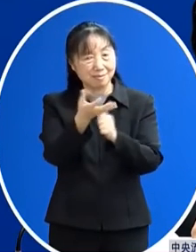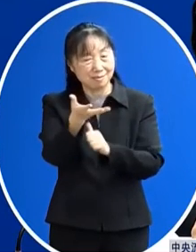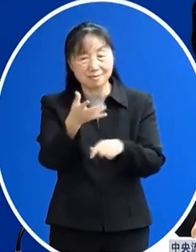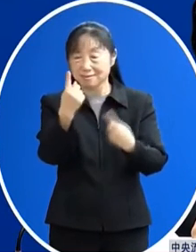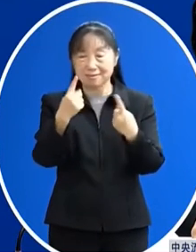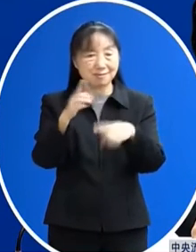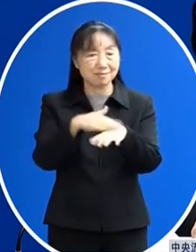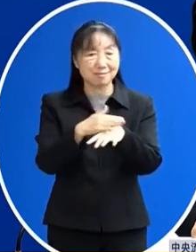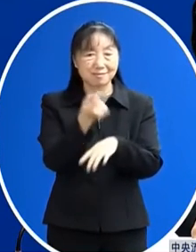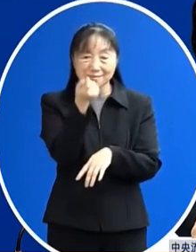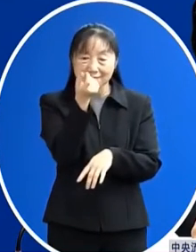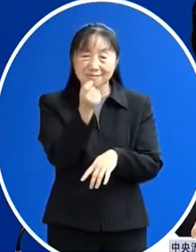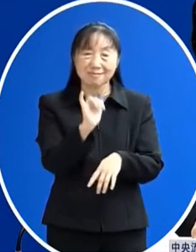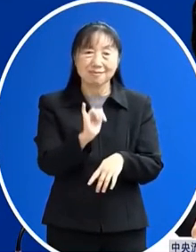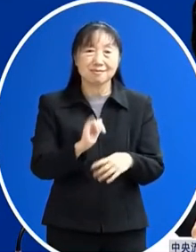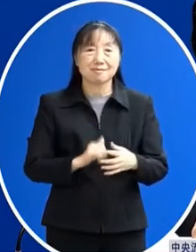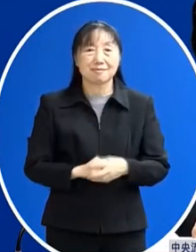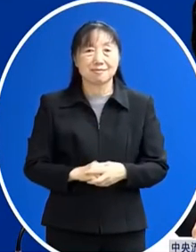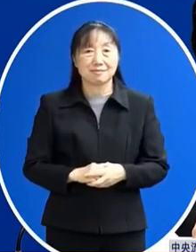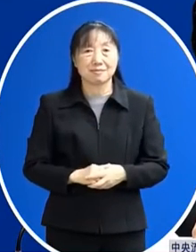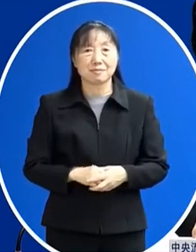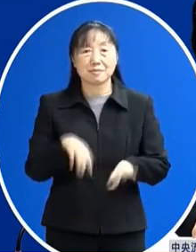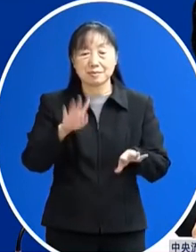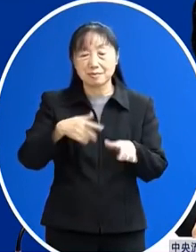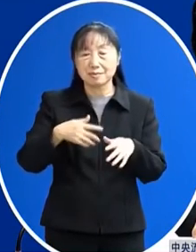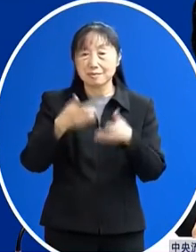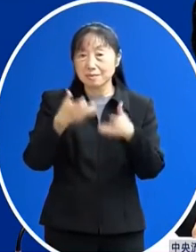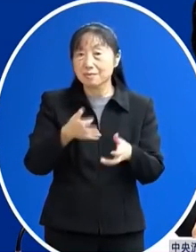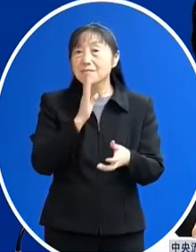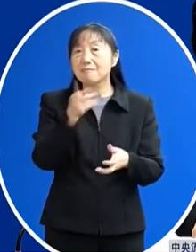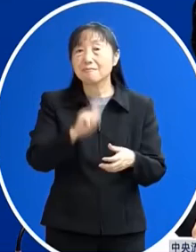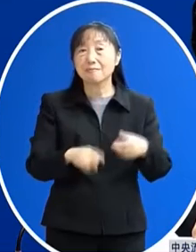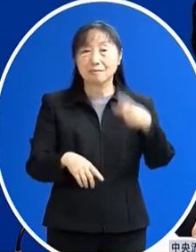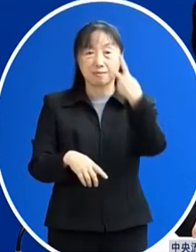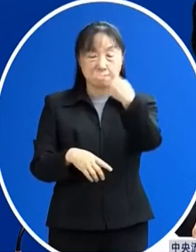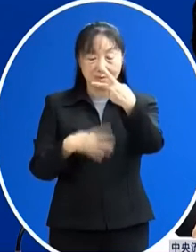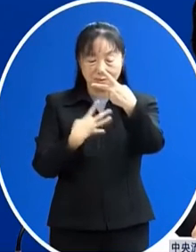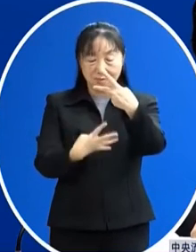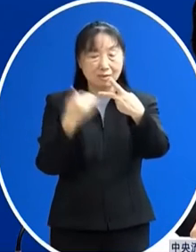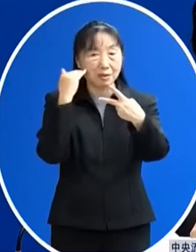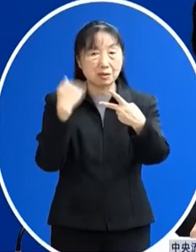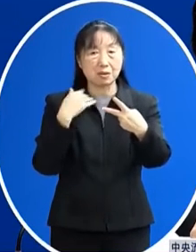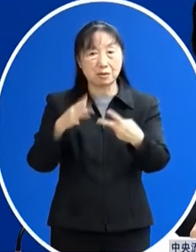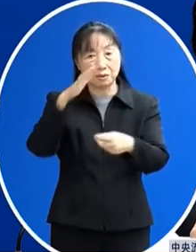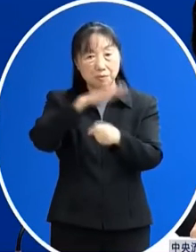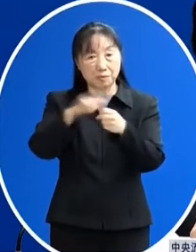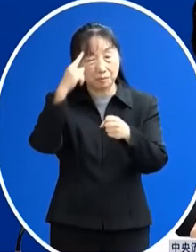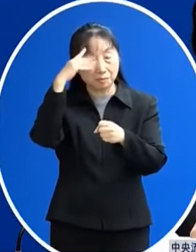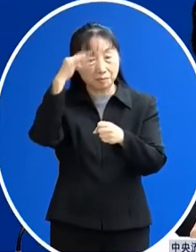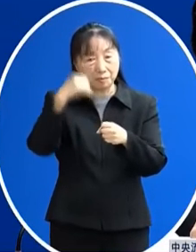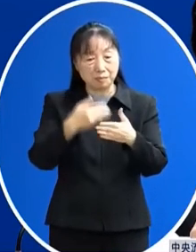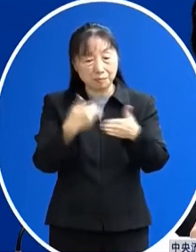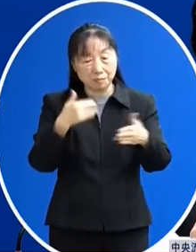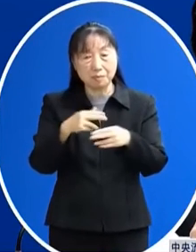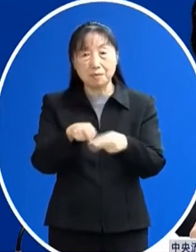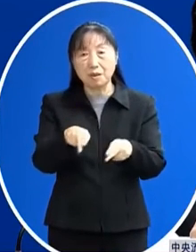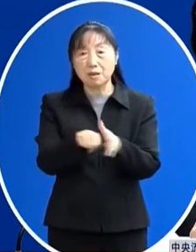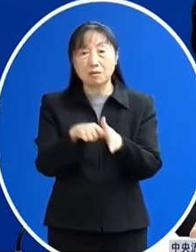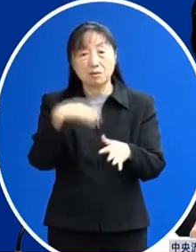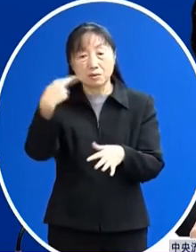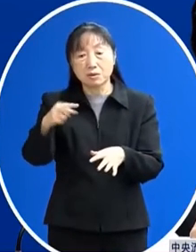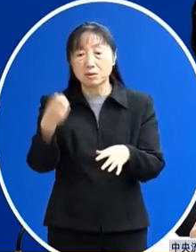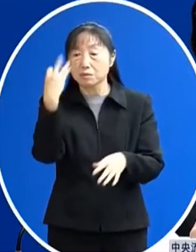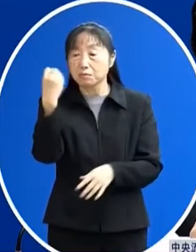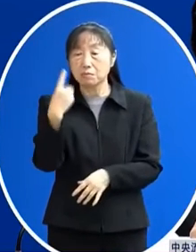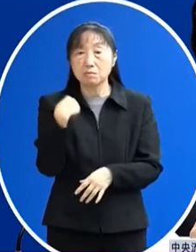是非常小，还在这个追踪，要到2月4号期满，如果没有新的这个接触者有发病的话就